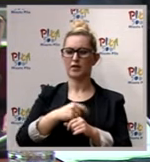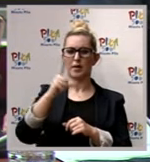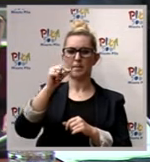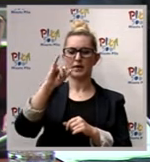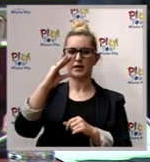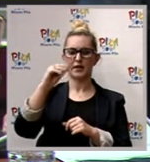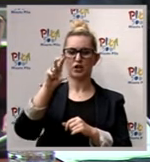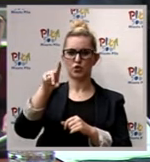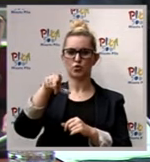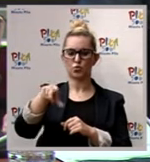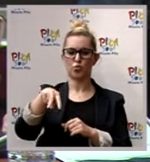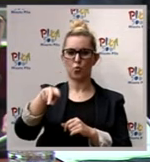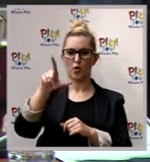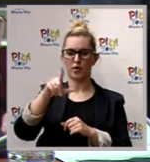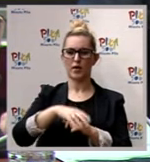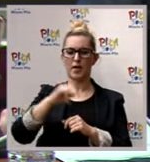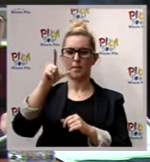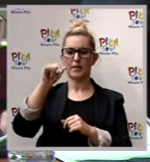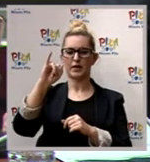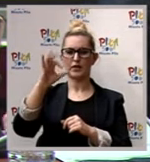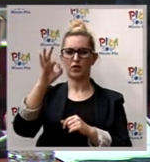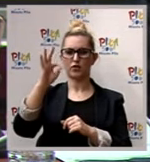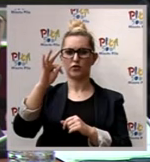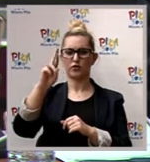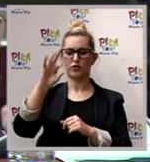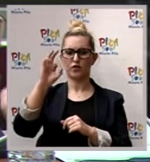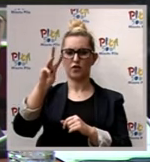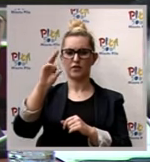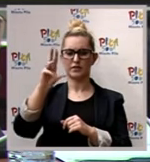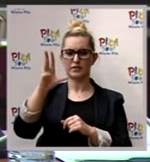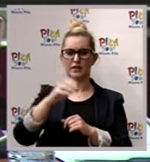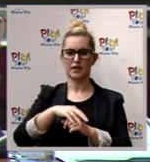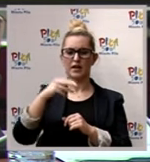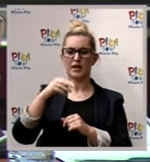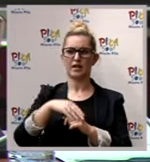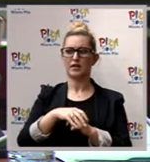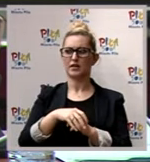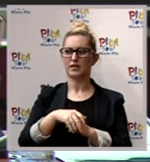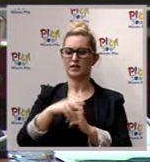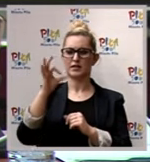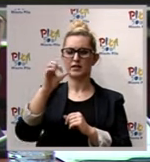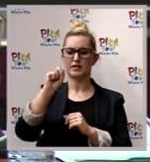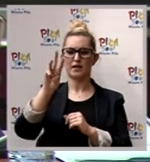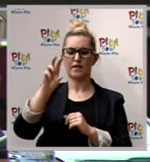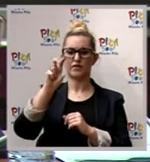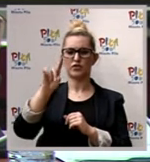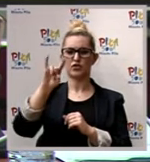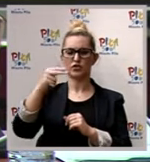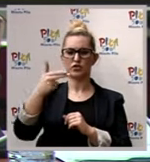Pieczul, Krystyna Piotrowska, Jan Sawczyn Zbigniew, Katarzyna Monika